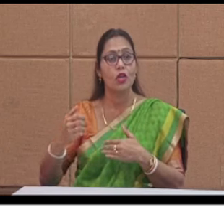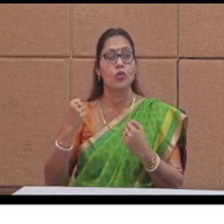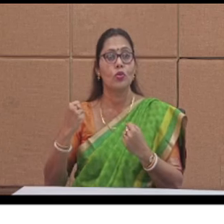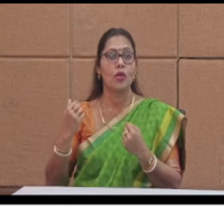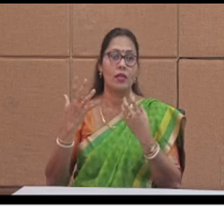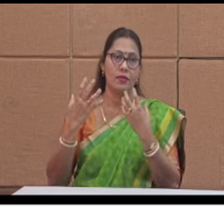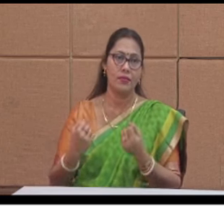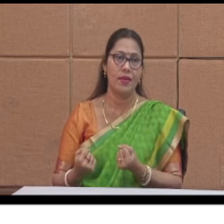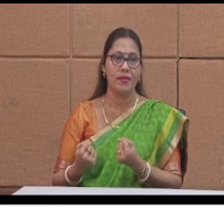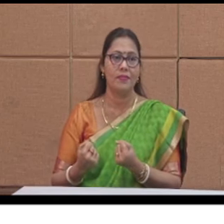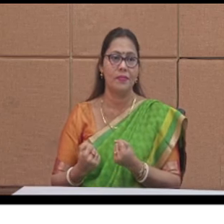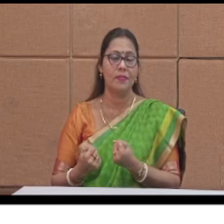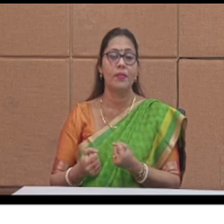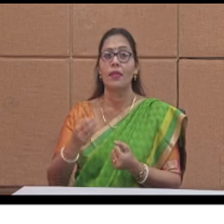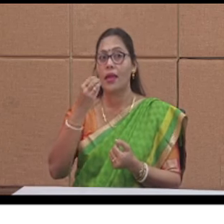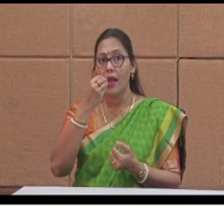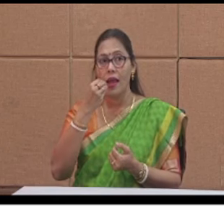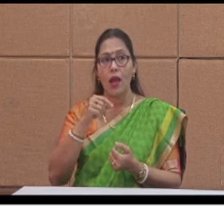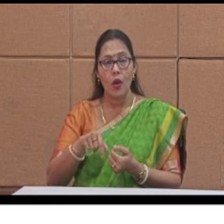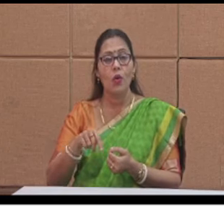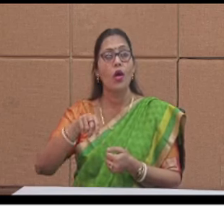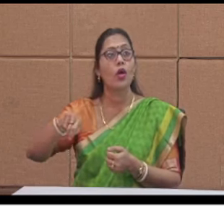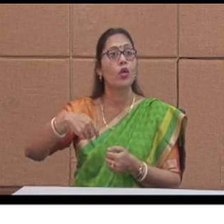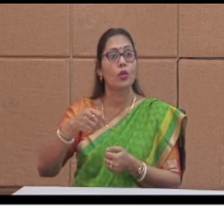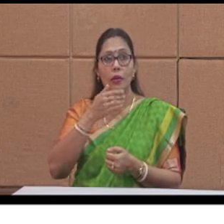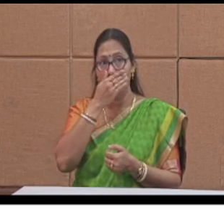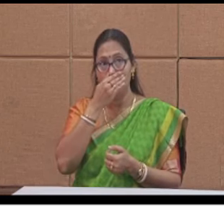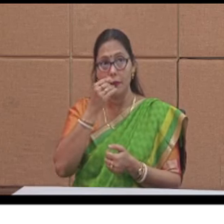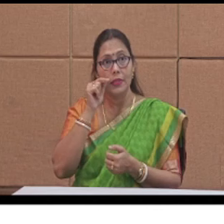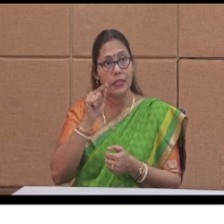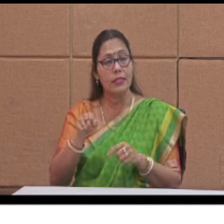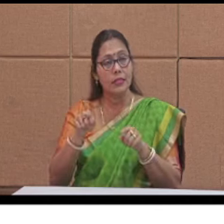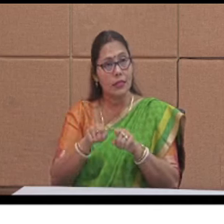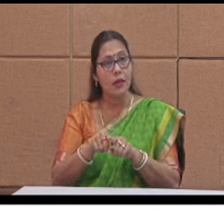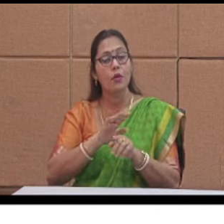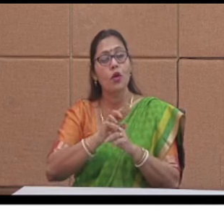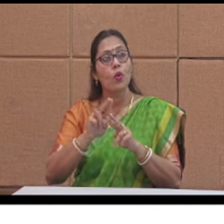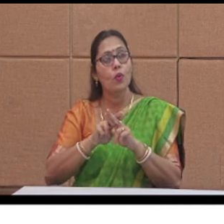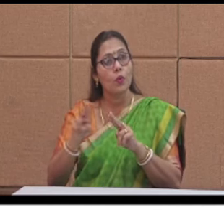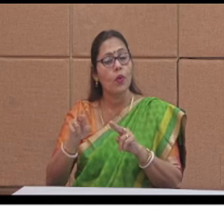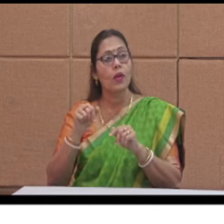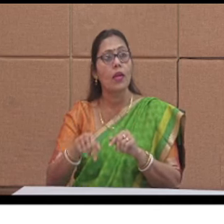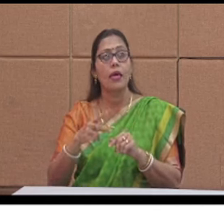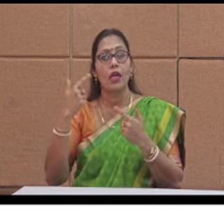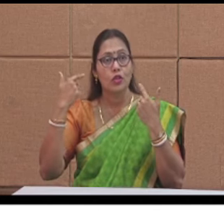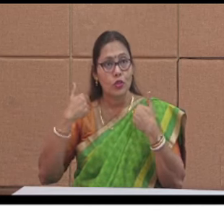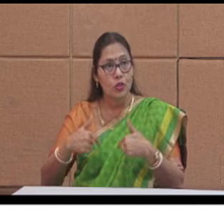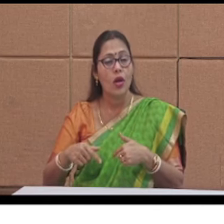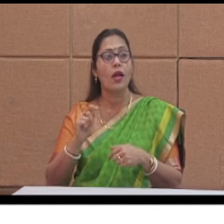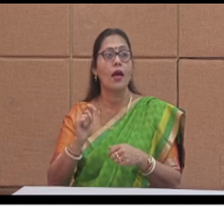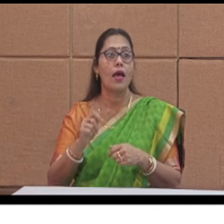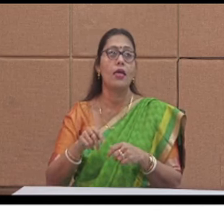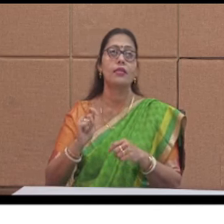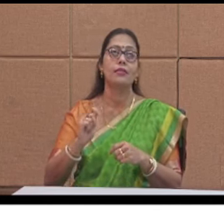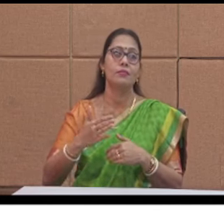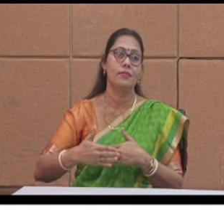শক্তি পাই খাদ্য এমন ভাবে তৈরি যে তার সবটা আমরা কিন্তু দেহের কাজে